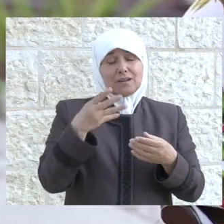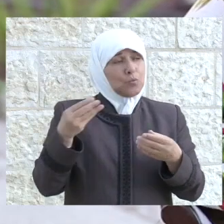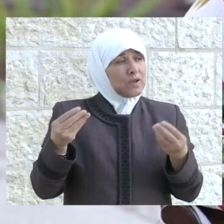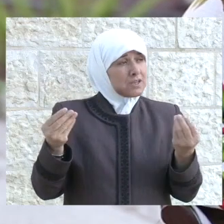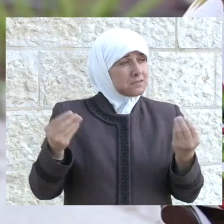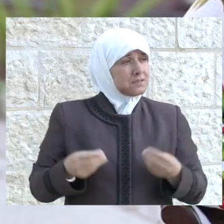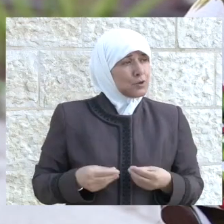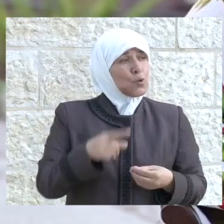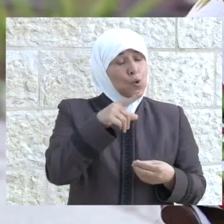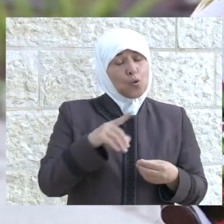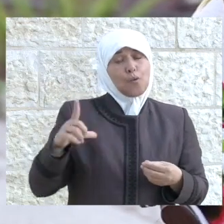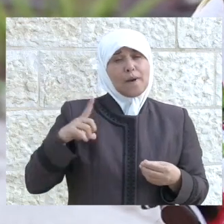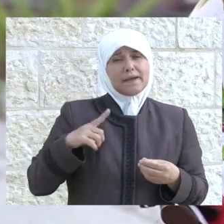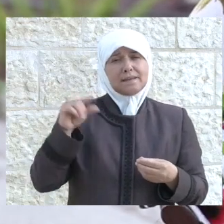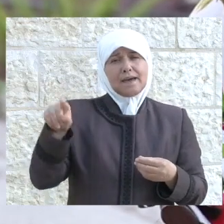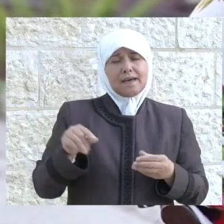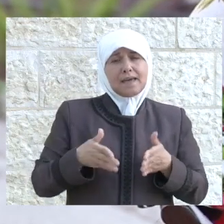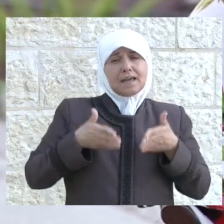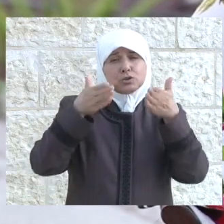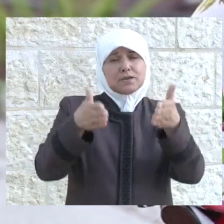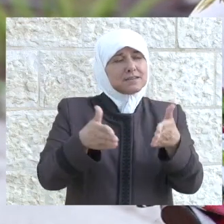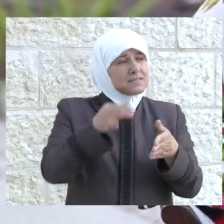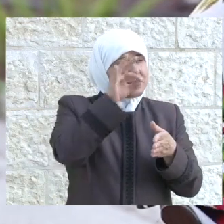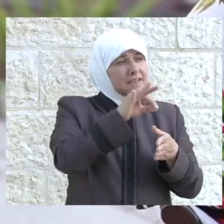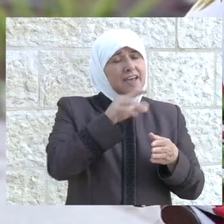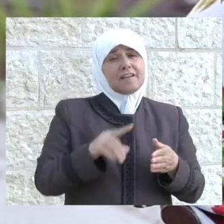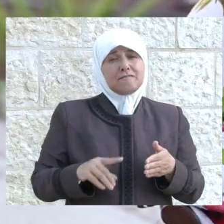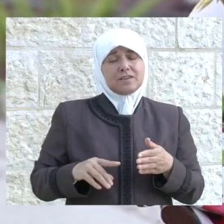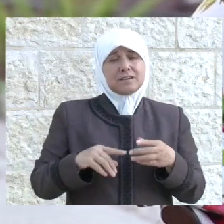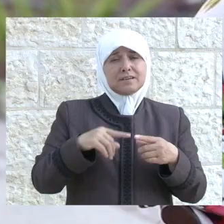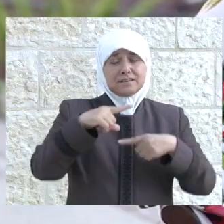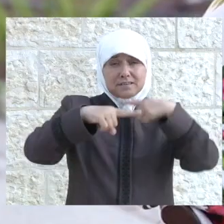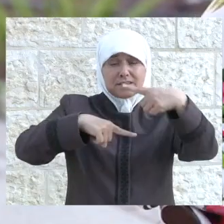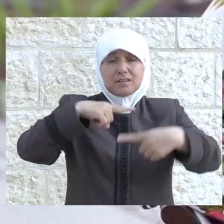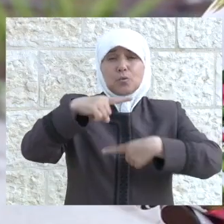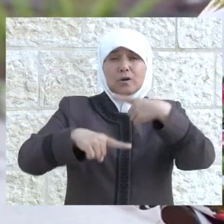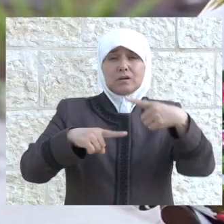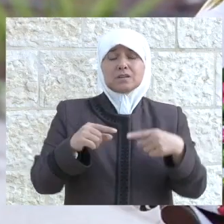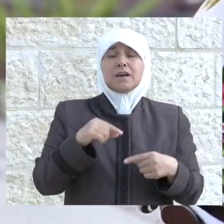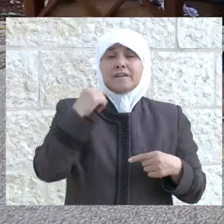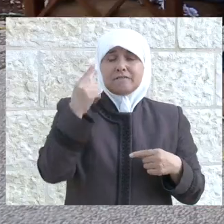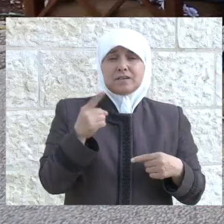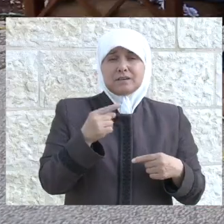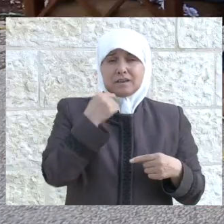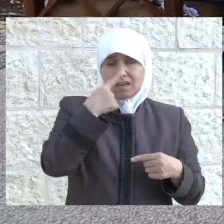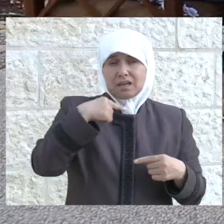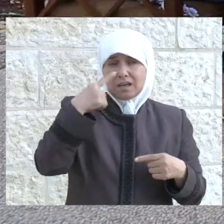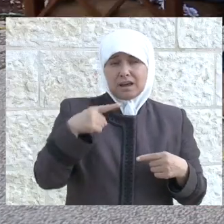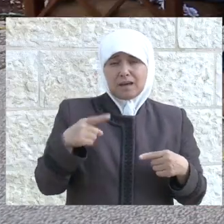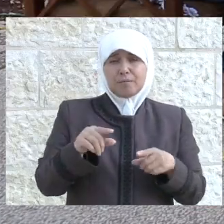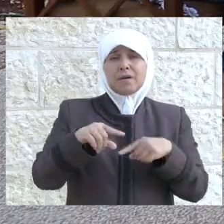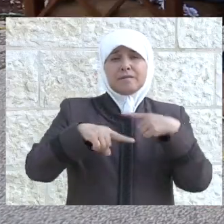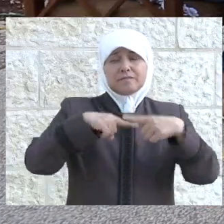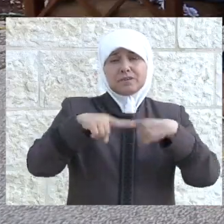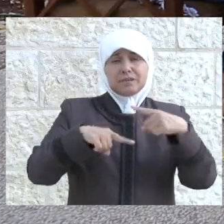لنا محاضرات ولقاءات في مدارس وجامعات في أماكن عامة أحكي فيها عن فلسطين وعن التسلق اللي عملته.